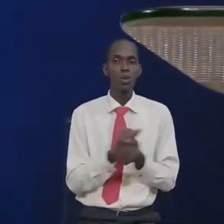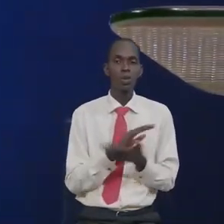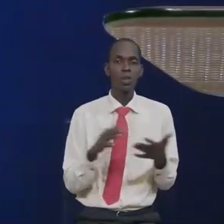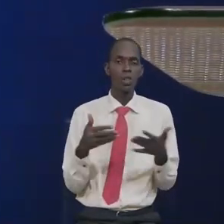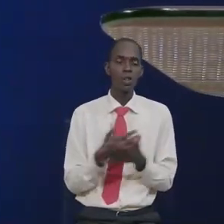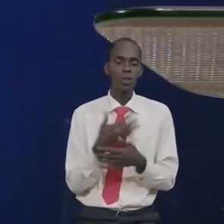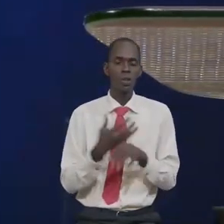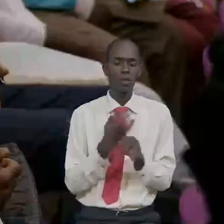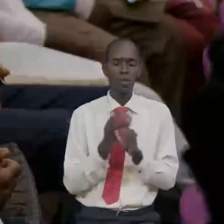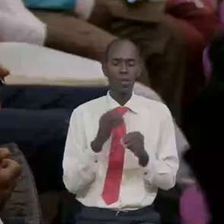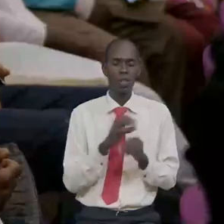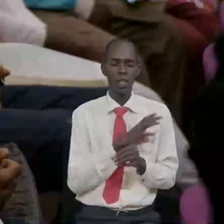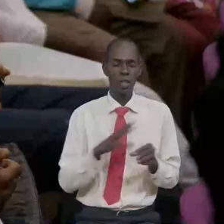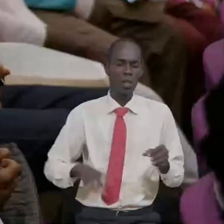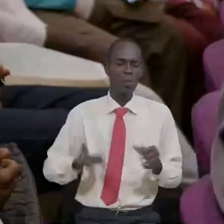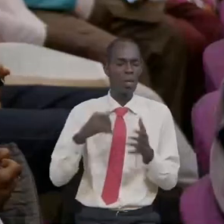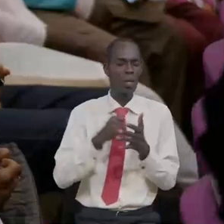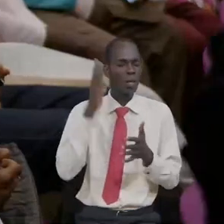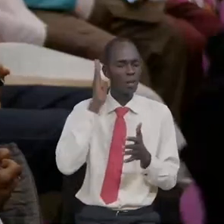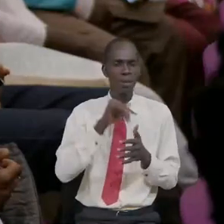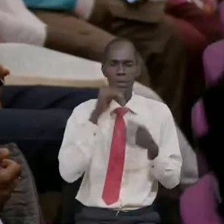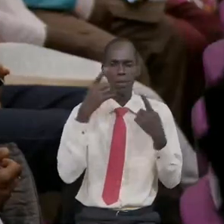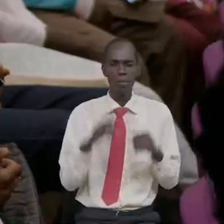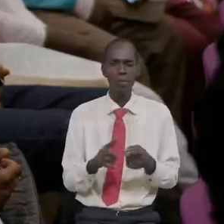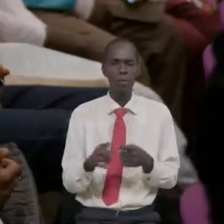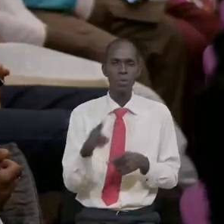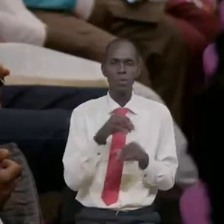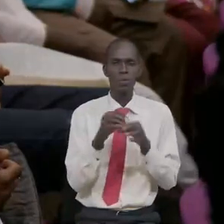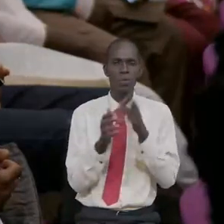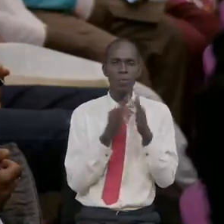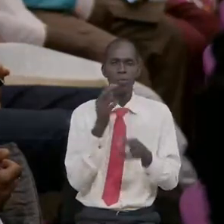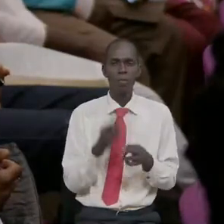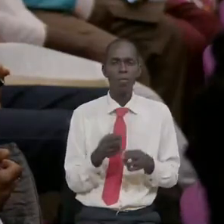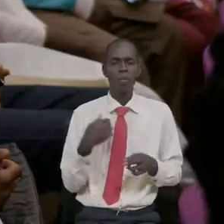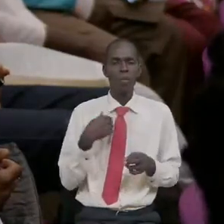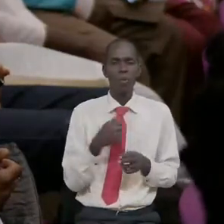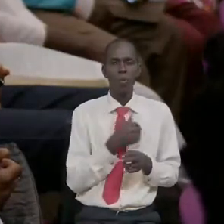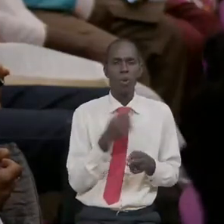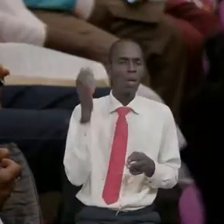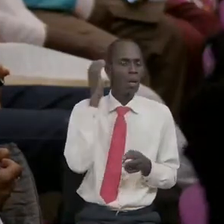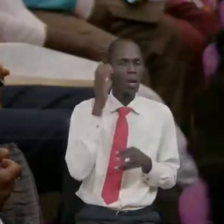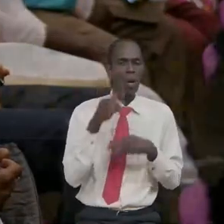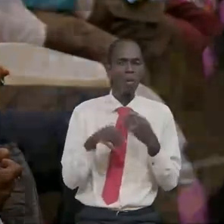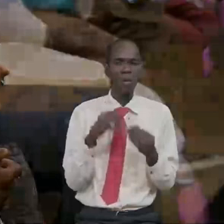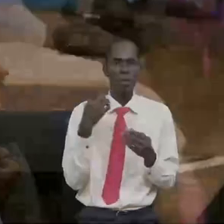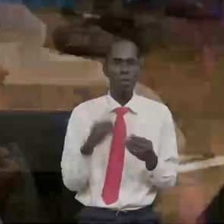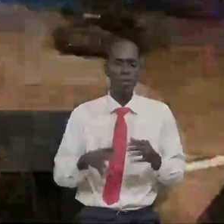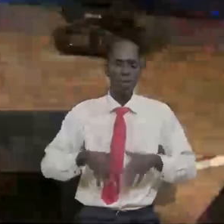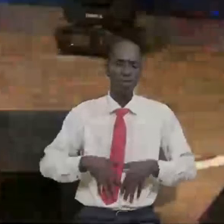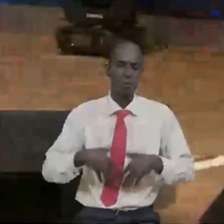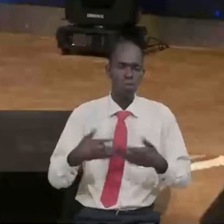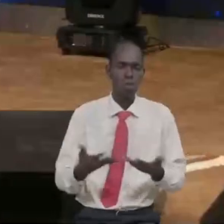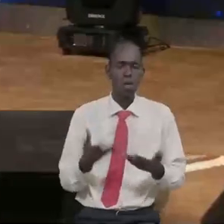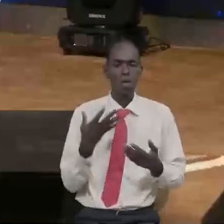Christ. Cela ne va pas arriver au nom de Jésus. Donc, on parle de la... on a vu la confession